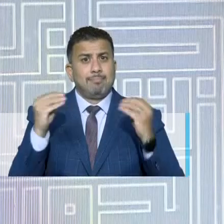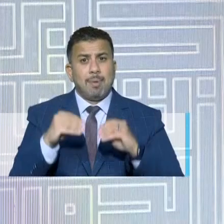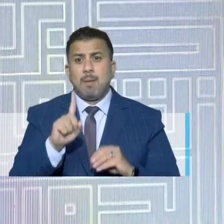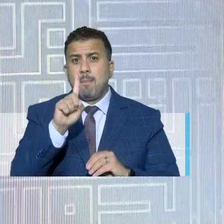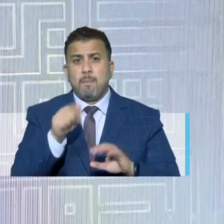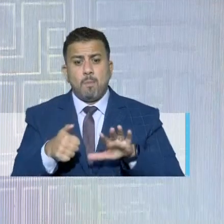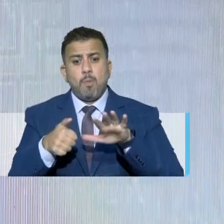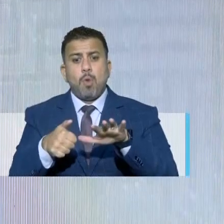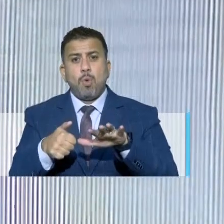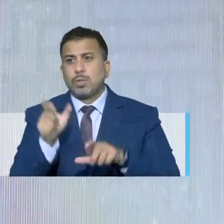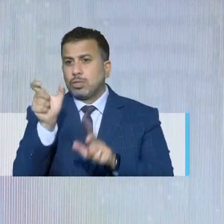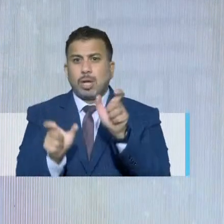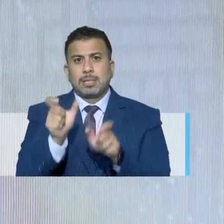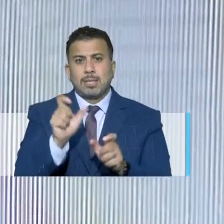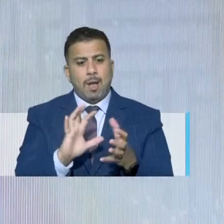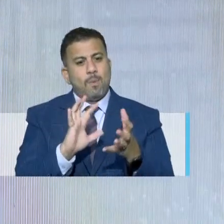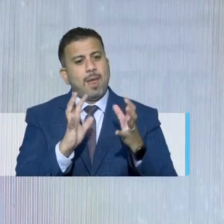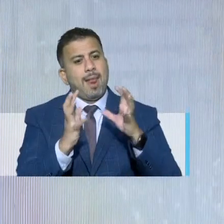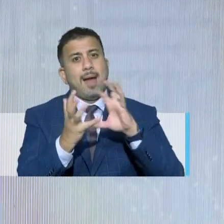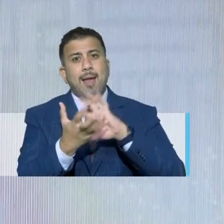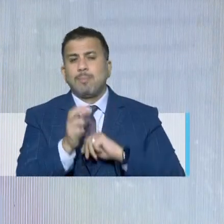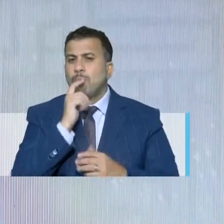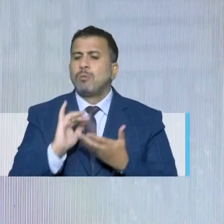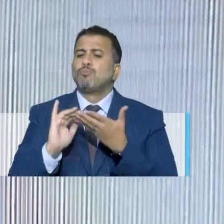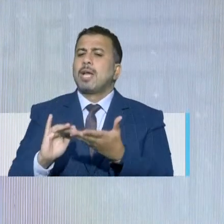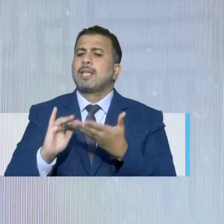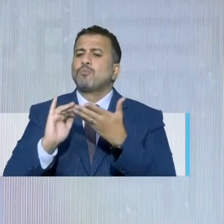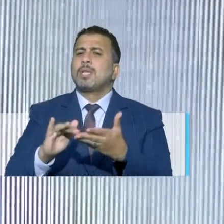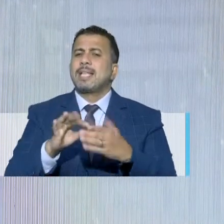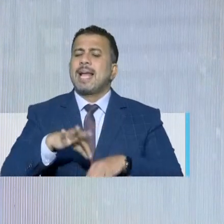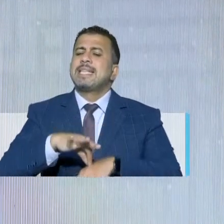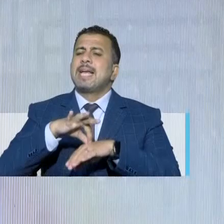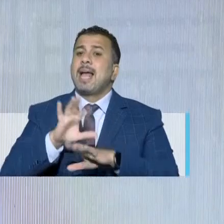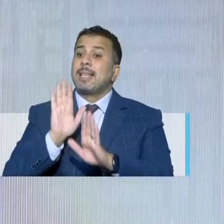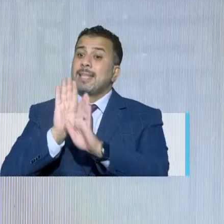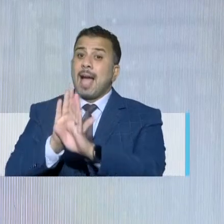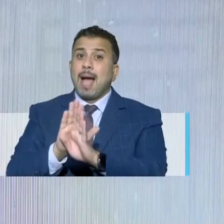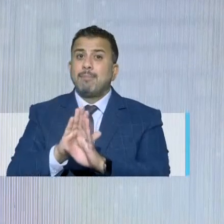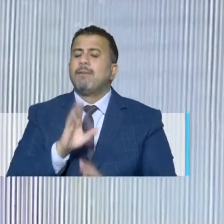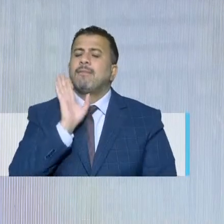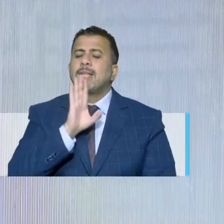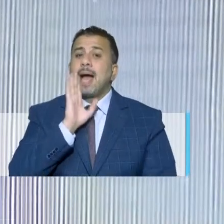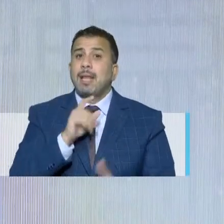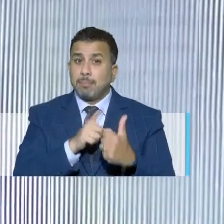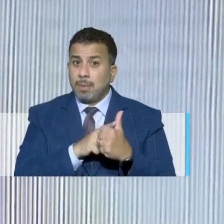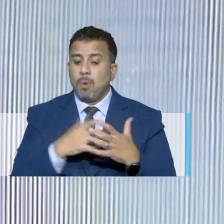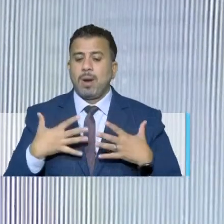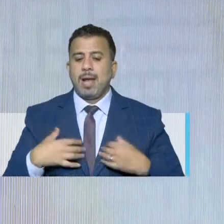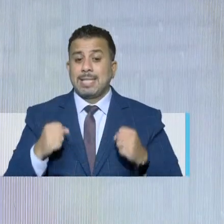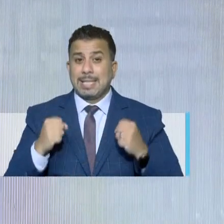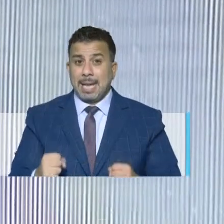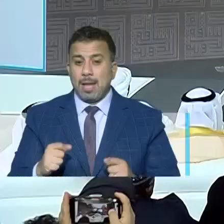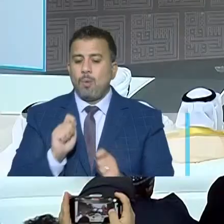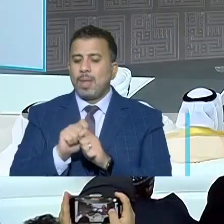مليون شخص حول العالم ممن حصلوا على مساعدات انسانيه ودعم في مجالات التعليم والرعايه الصحيه